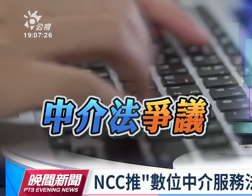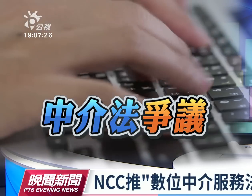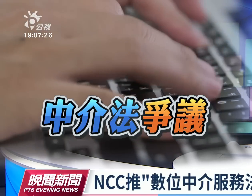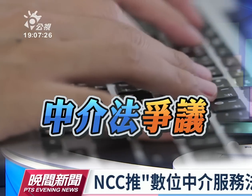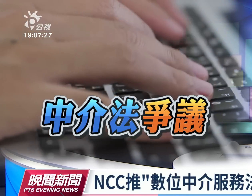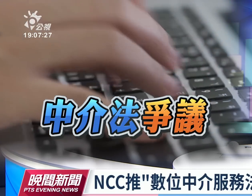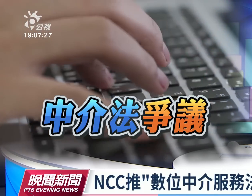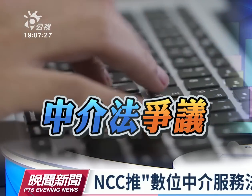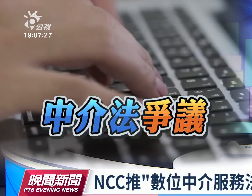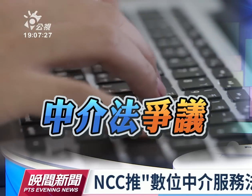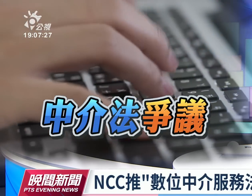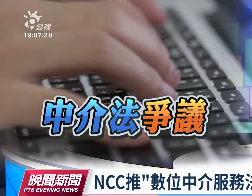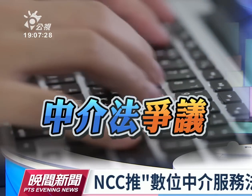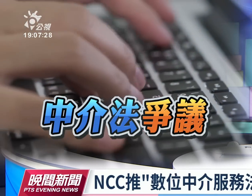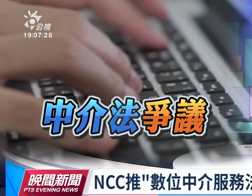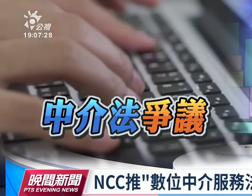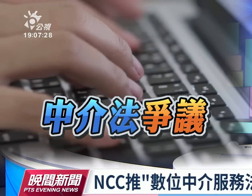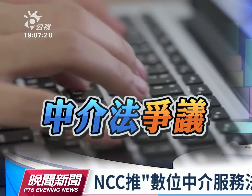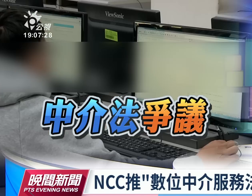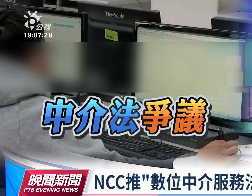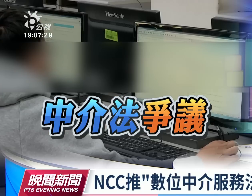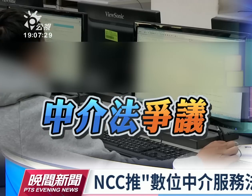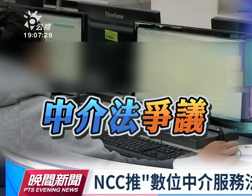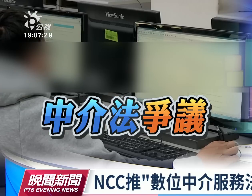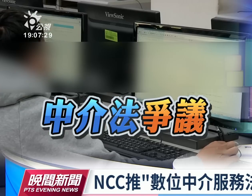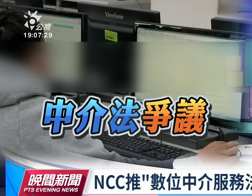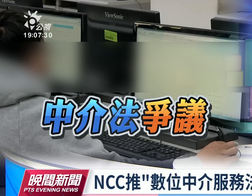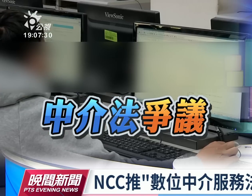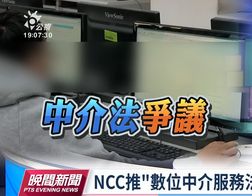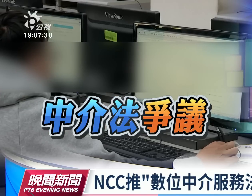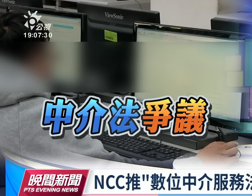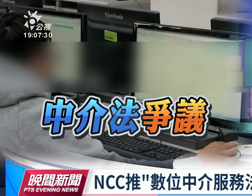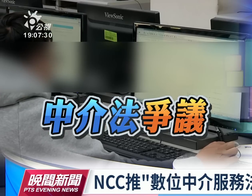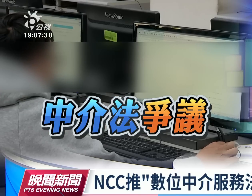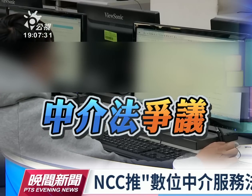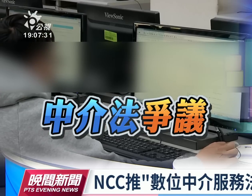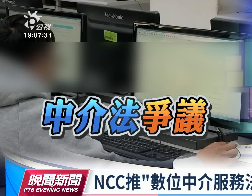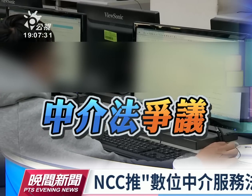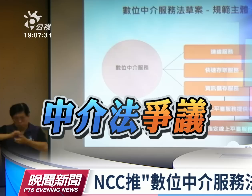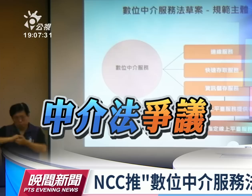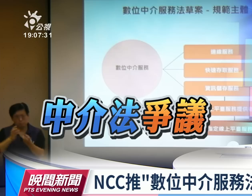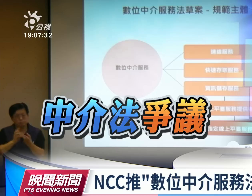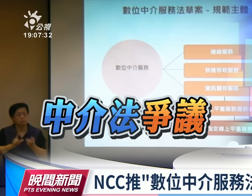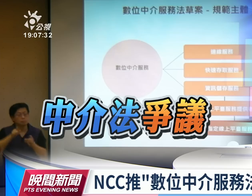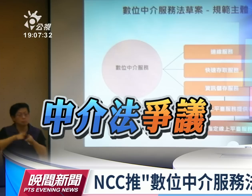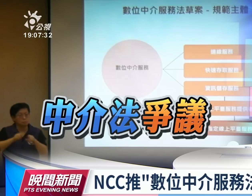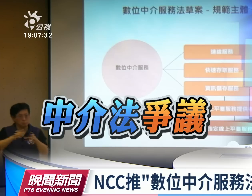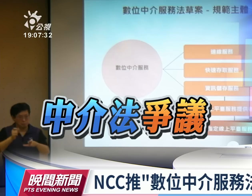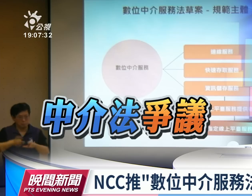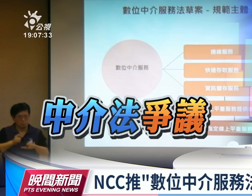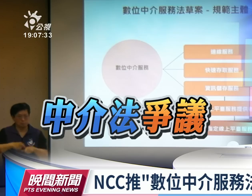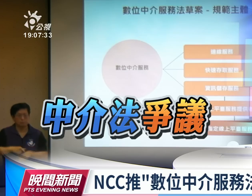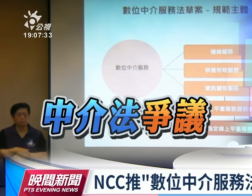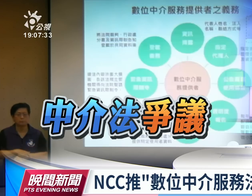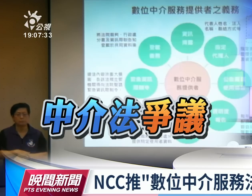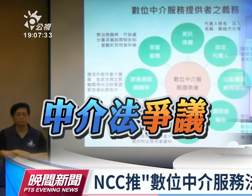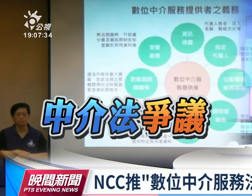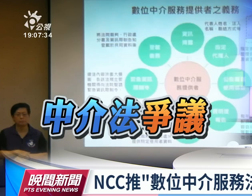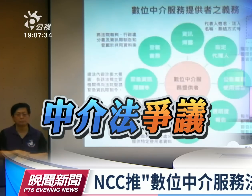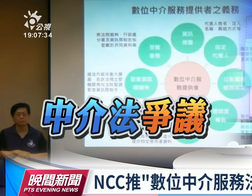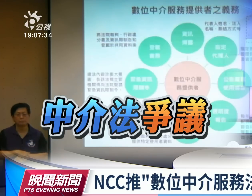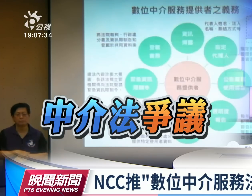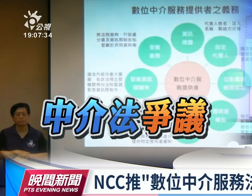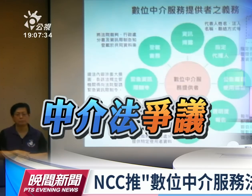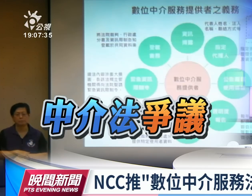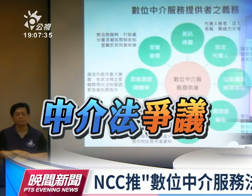NCC 国家通讯传播委员会提出数位中介服务法草案，引发多方的反弹。NCC 发新闻稿强调，草案